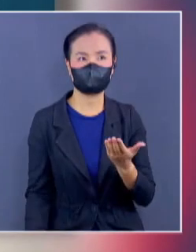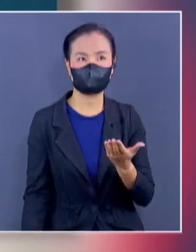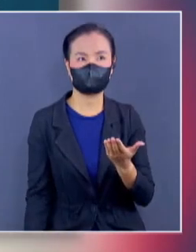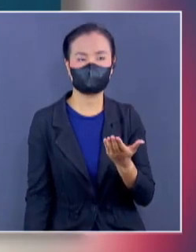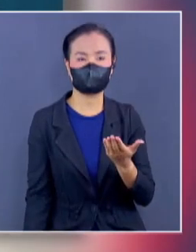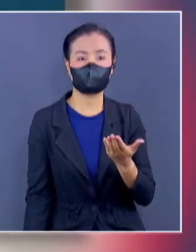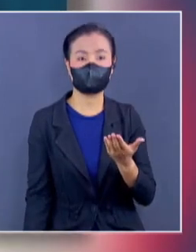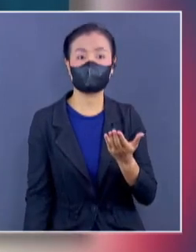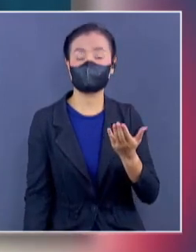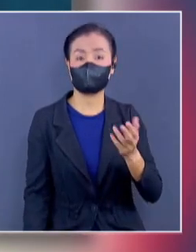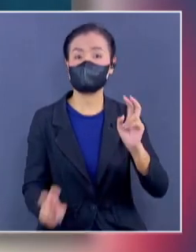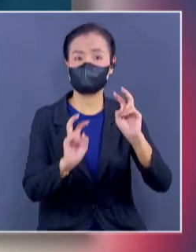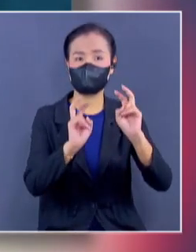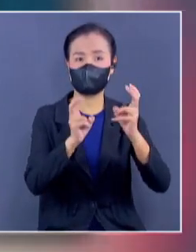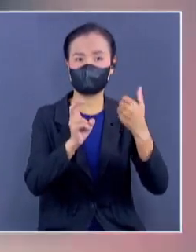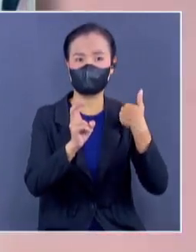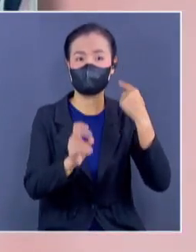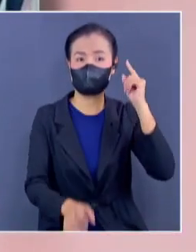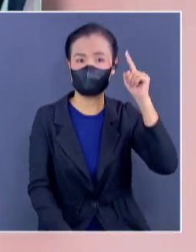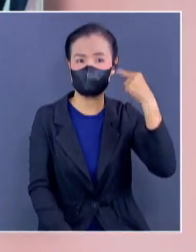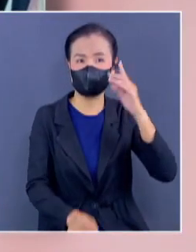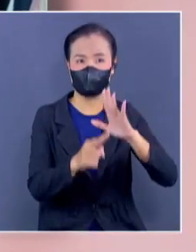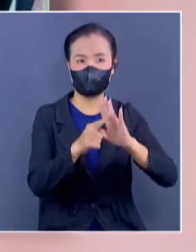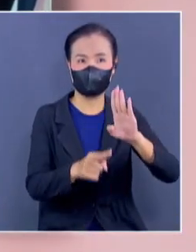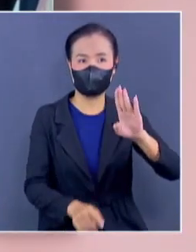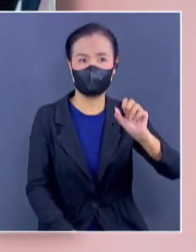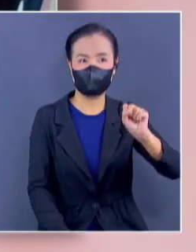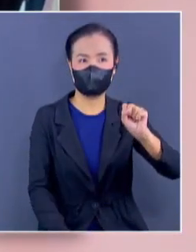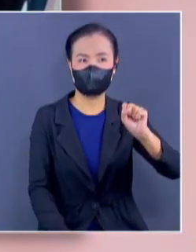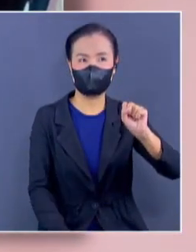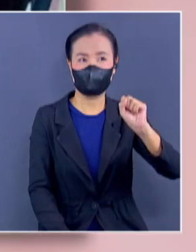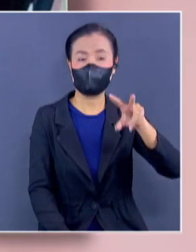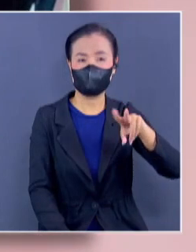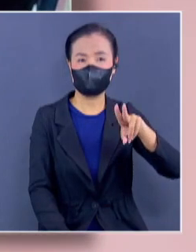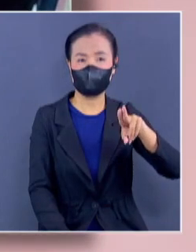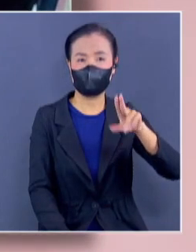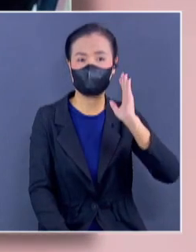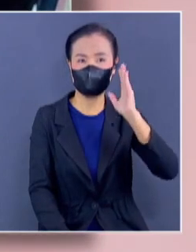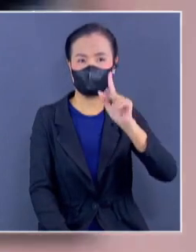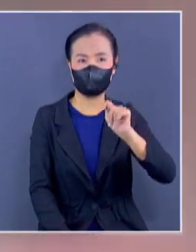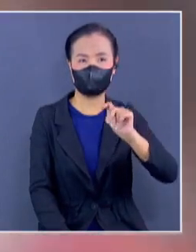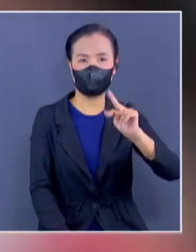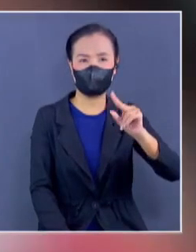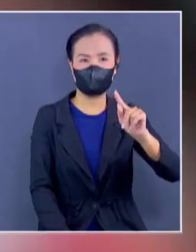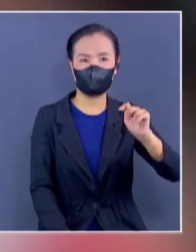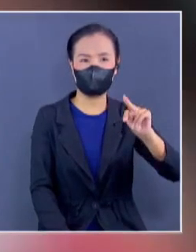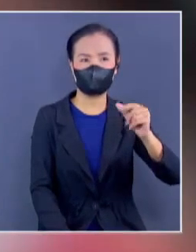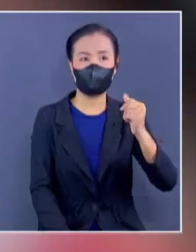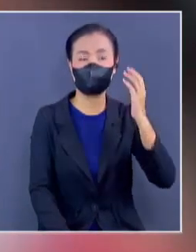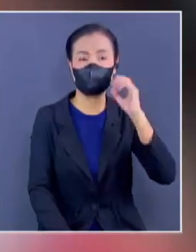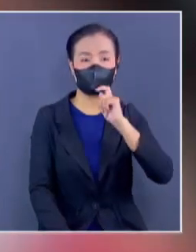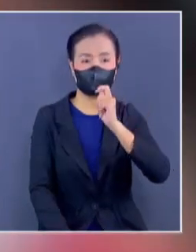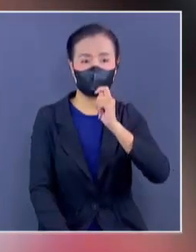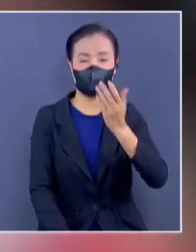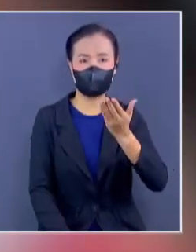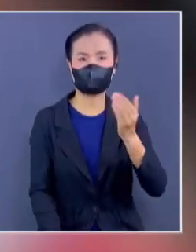กลายเป็นประเด็นขึ้นมาเลยนะคะเมื่อเบสรักวนีแฟนสาวของพระเอกหนุ่มตรงๆกฤษกรได้ออกมาเปิดใจผ่านรายการหนึ่งทำ